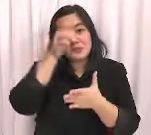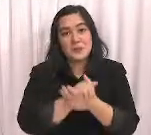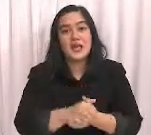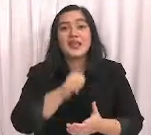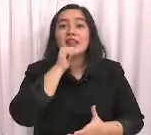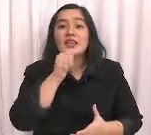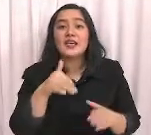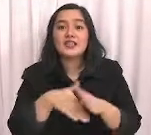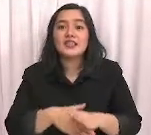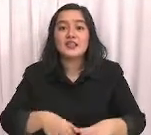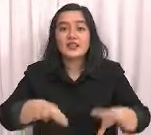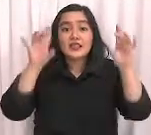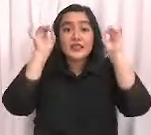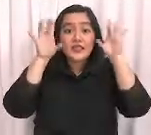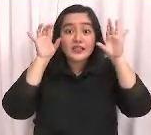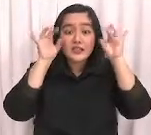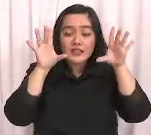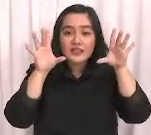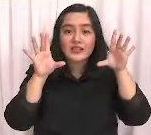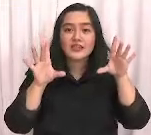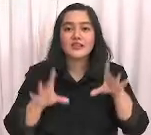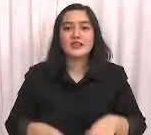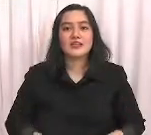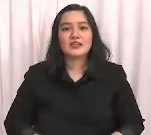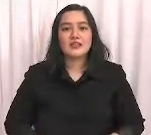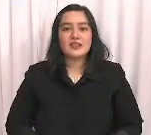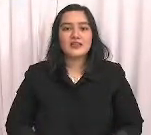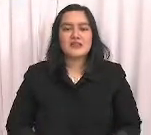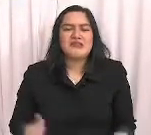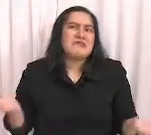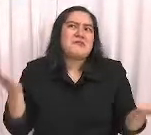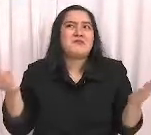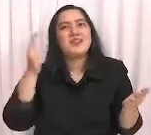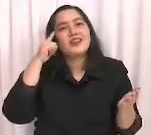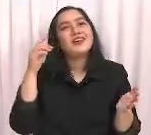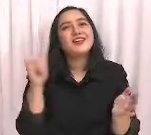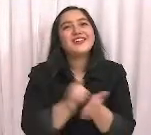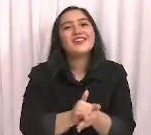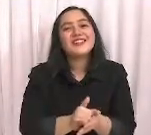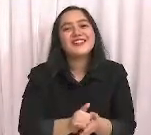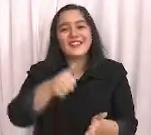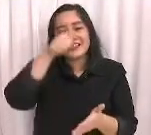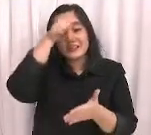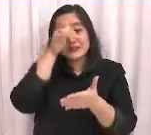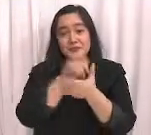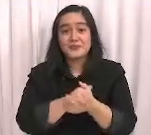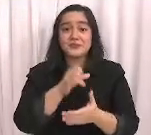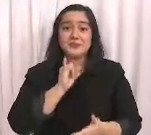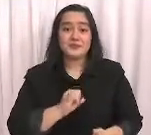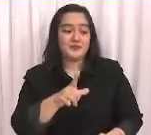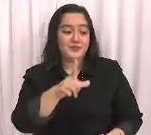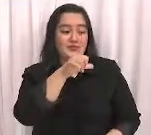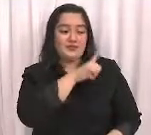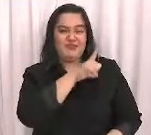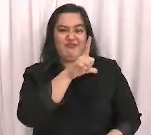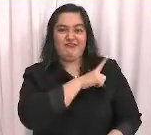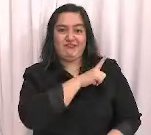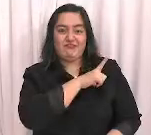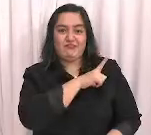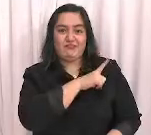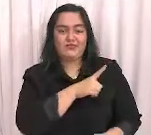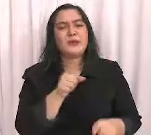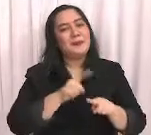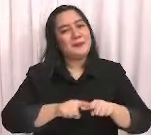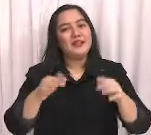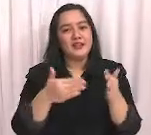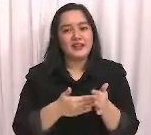Sabi nyo, grabe naman. So ang nasa isip natin, baka tamad yung lalaki. Sabi ko sa inyo kanina, prinsipyo ito ng babae. Hindi ito prinsipyo